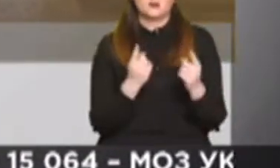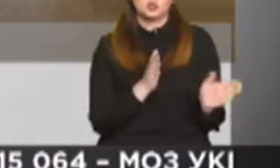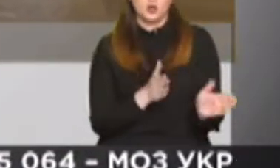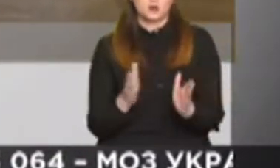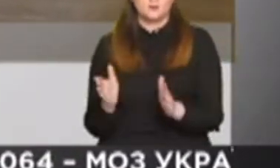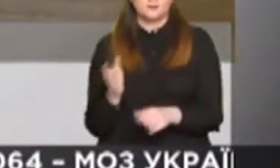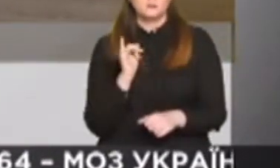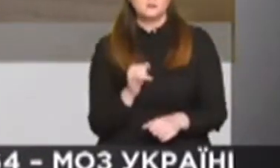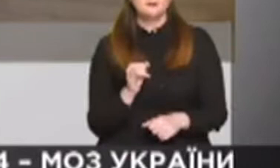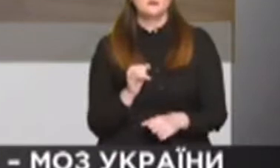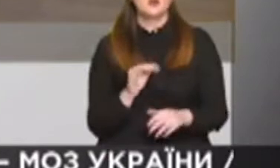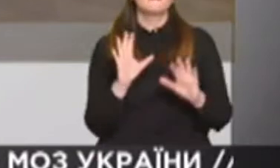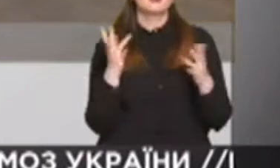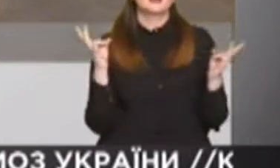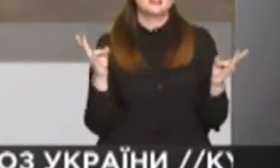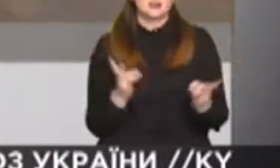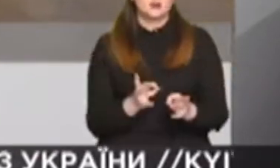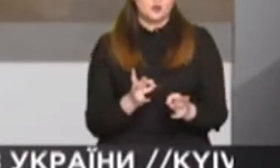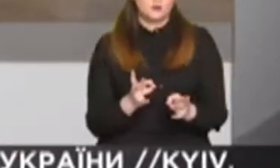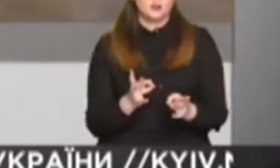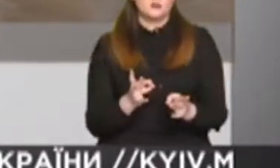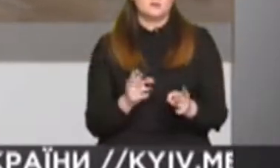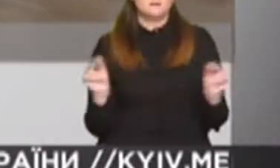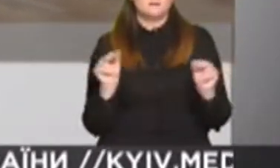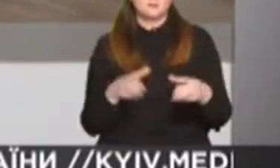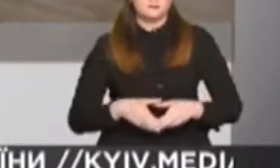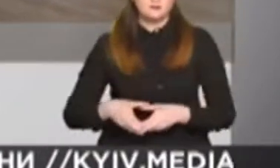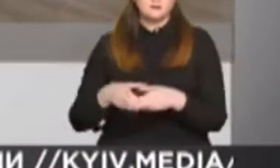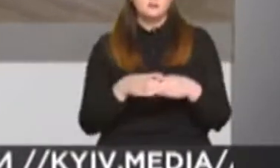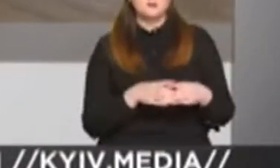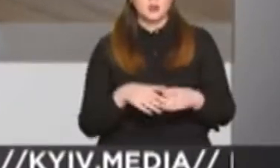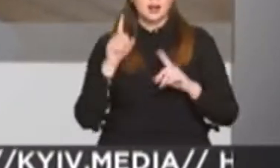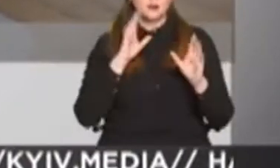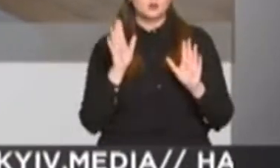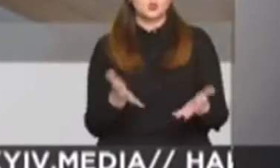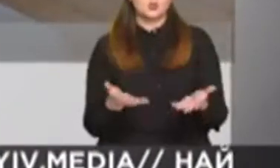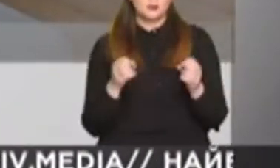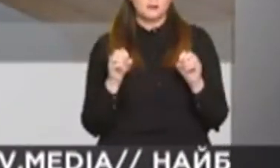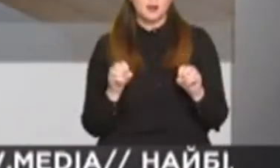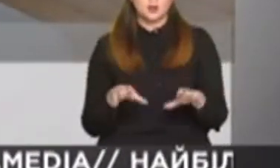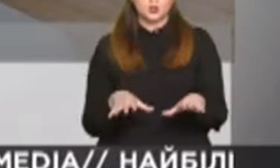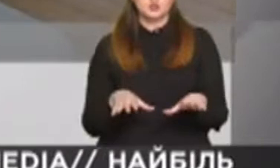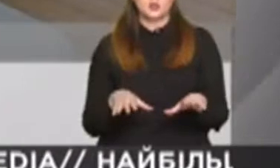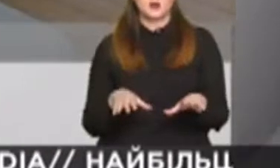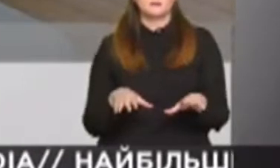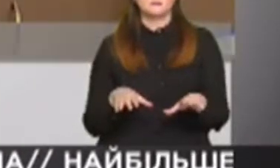І в разі необхідності педагогічні колективи чи педагогічні ради будуть приймати рішення